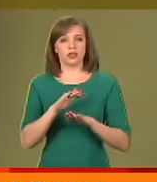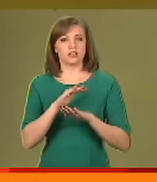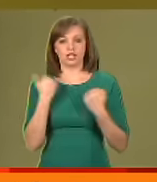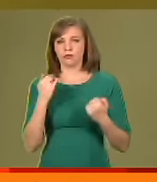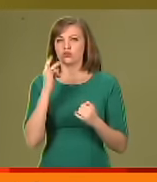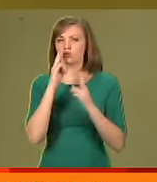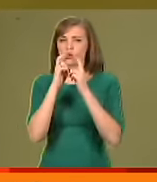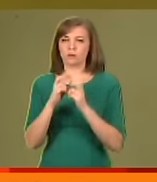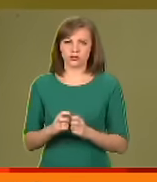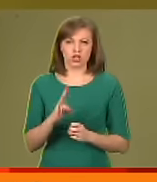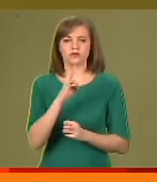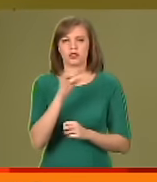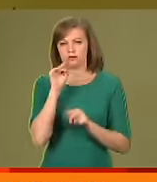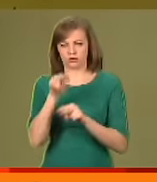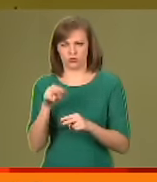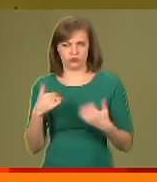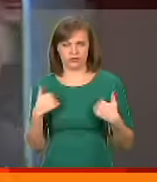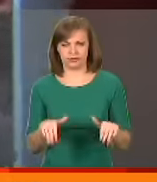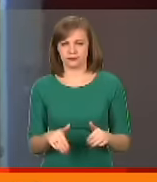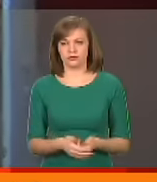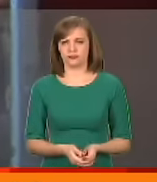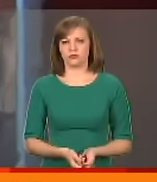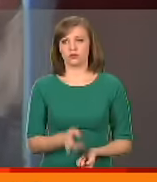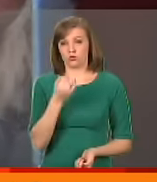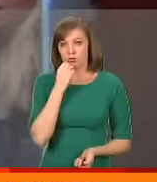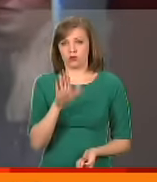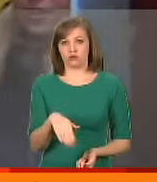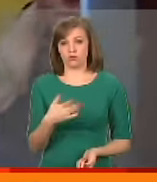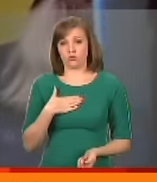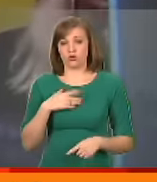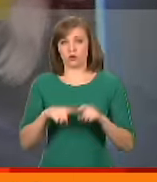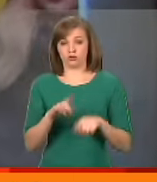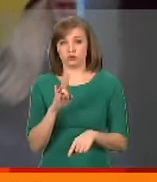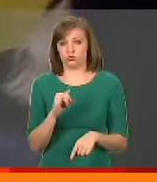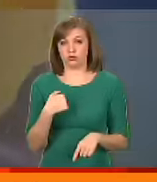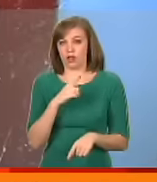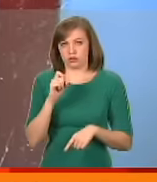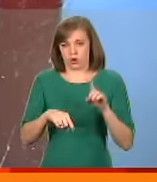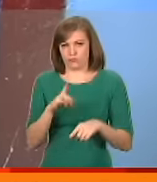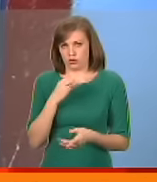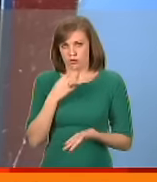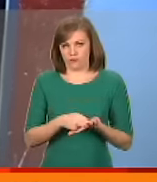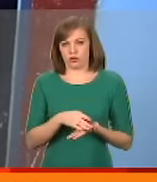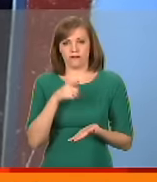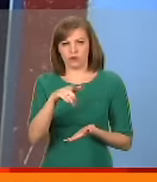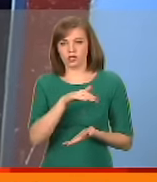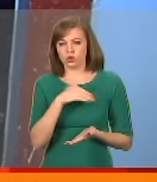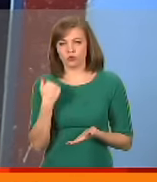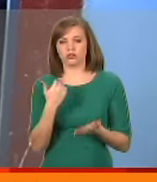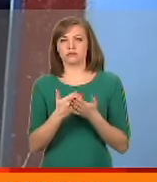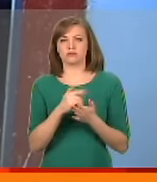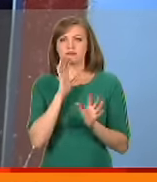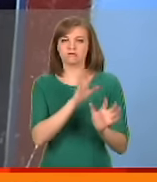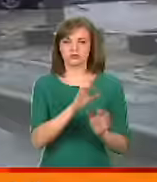ані обстежувати, ані доглядати стареньку. Ну, хорошо, моя родственниця. Я за родственницю не відповідаю. Ви не хочете брати відповідальність за